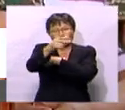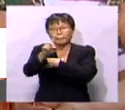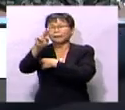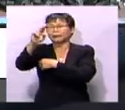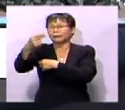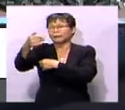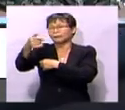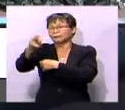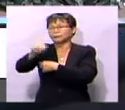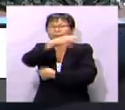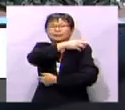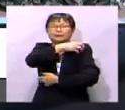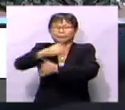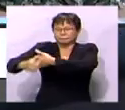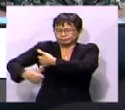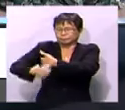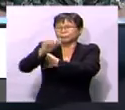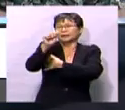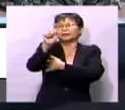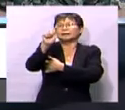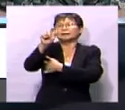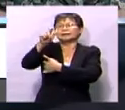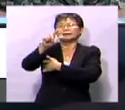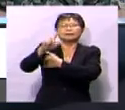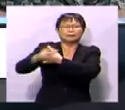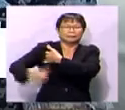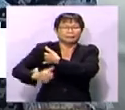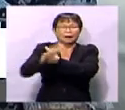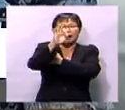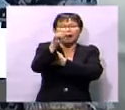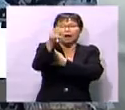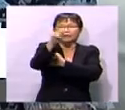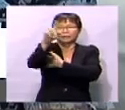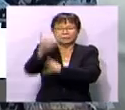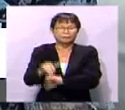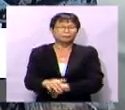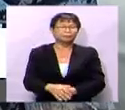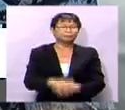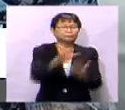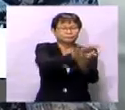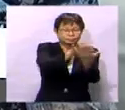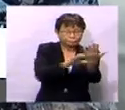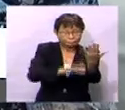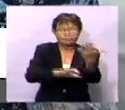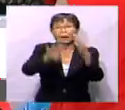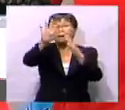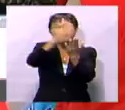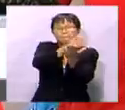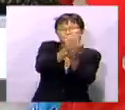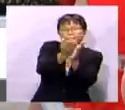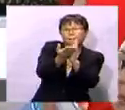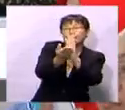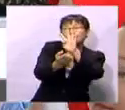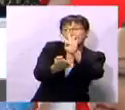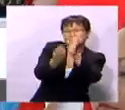dan Panglima Angkatan Tentera, General Tan Sri Raja Muhammad Afandi Raja Muhammad Nor. Rangka tindakan 4 fasa